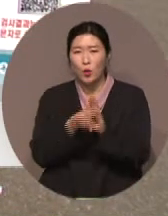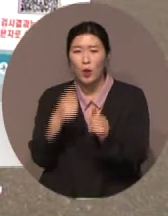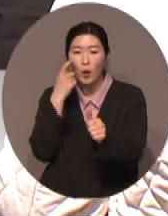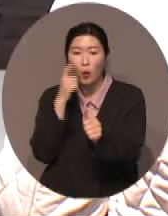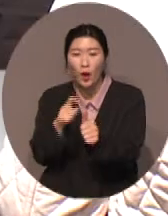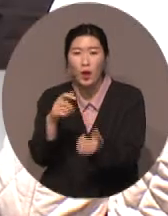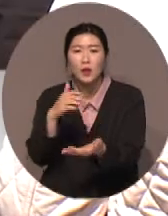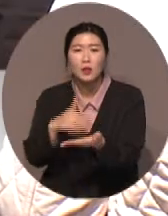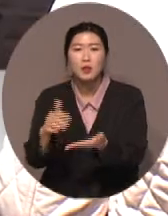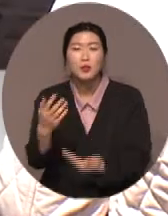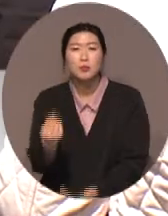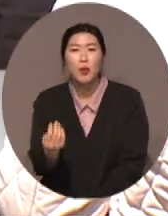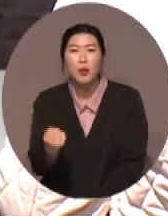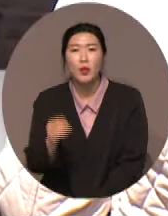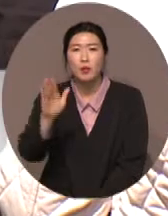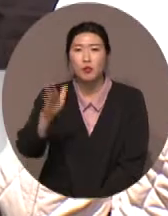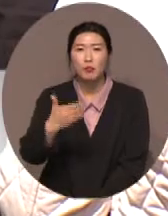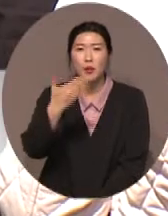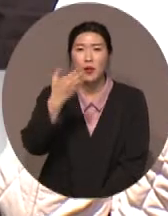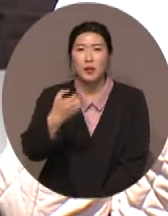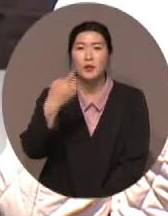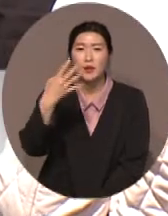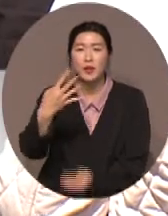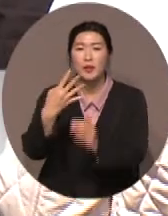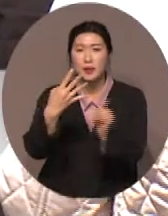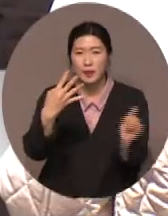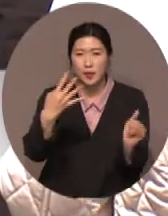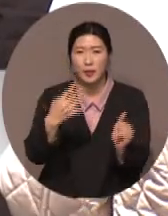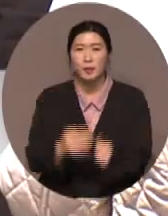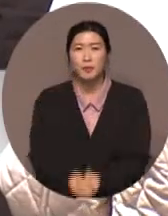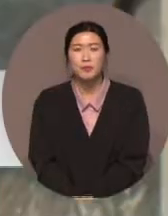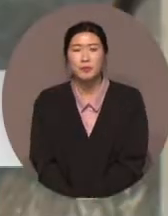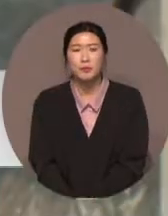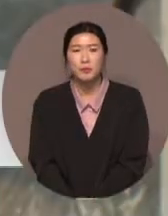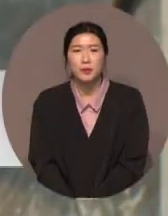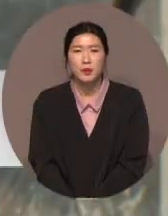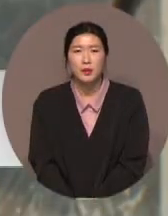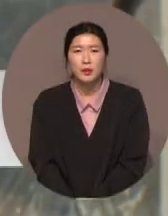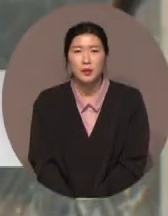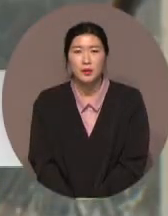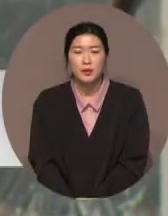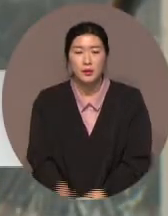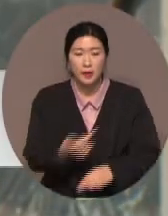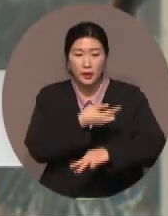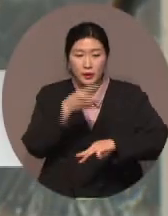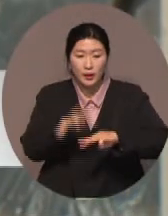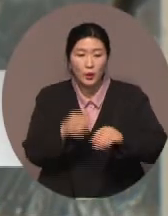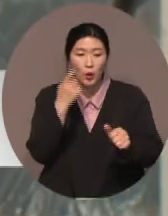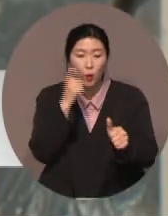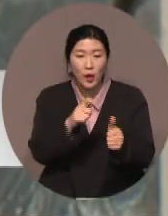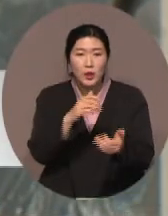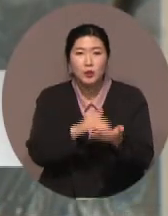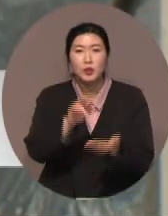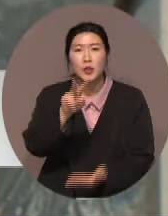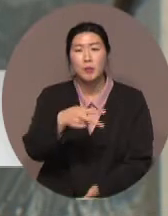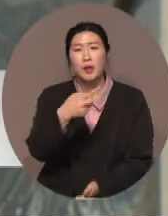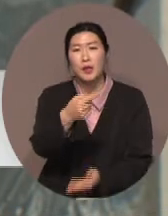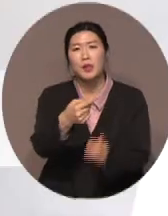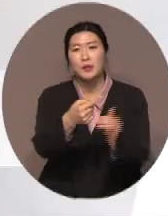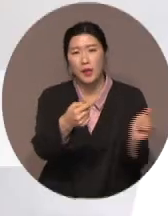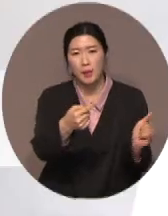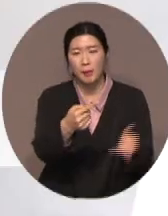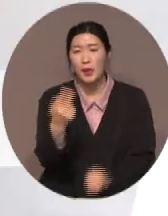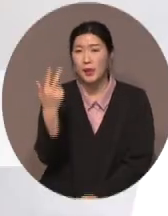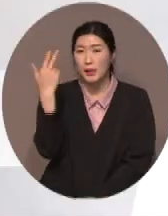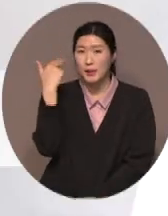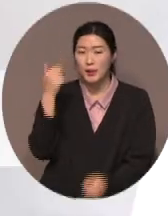대전과 세종 충남에서 900 94명이 확진됐습니다 대전에서는 201명의 확진돼 주간